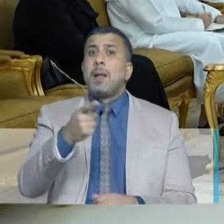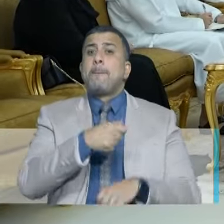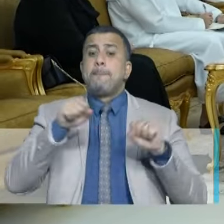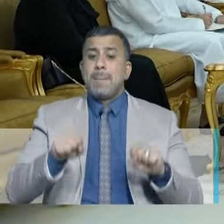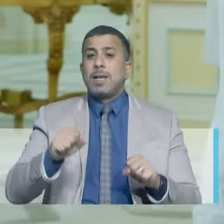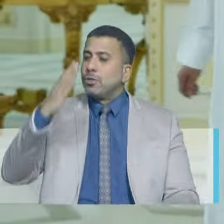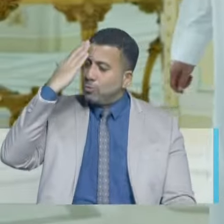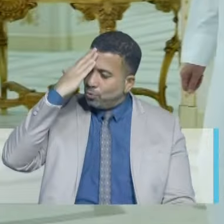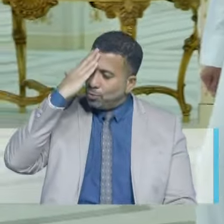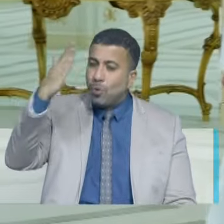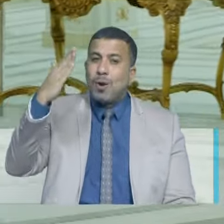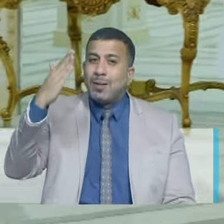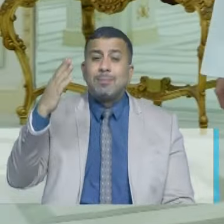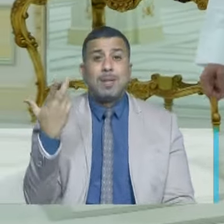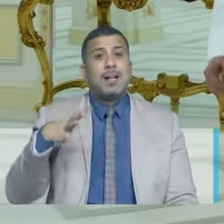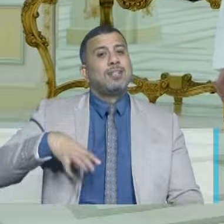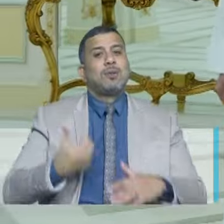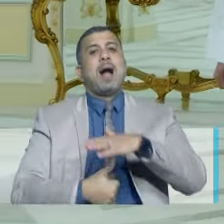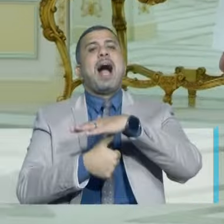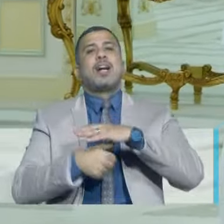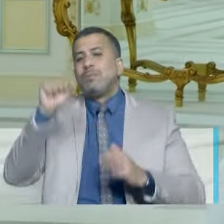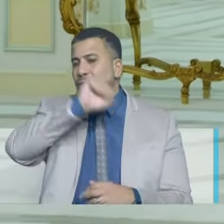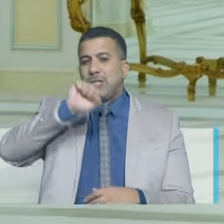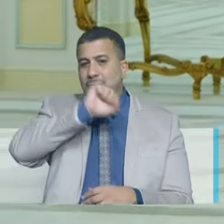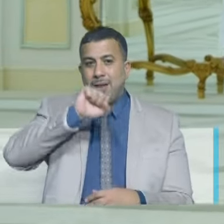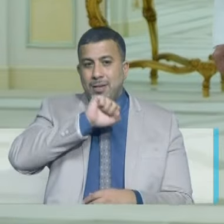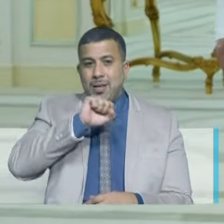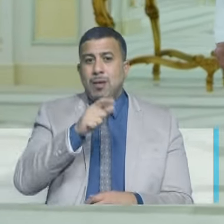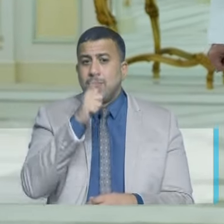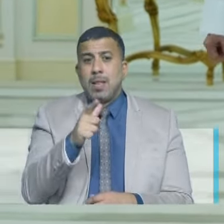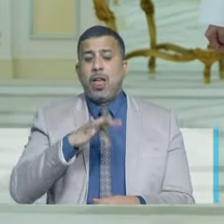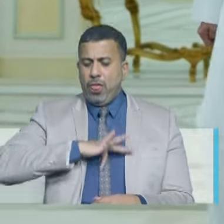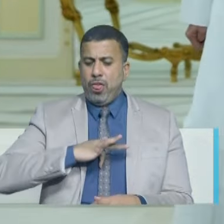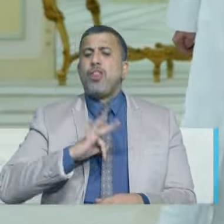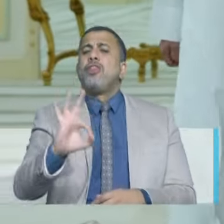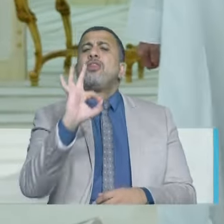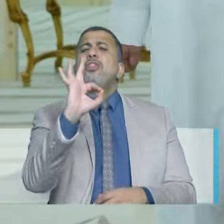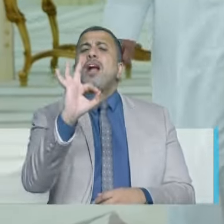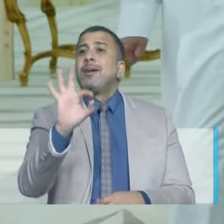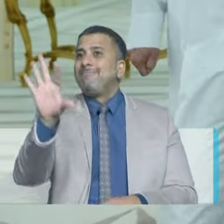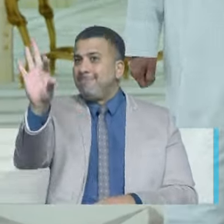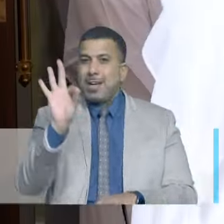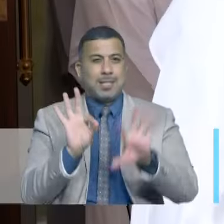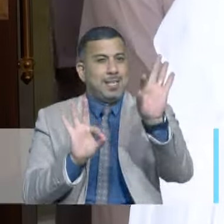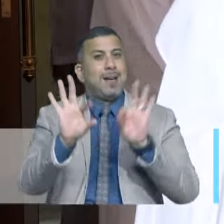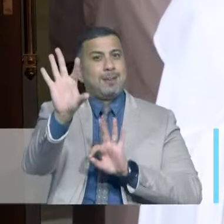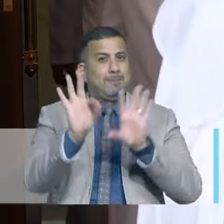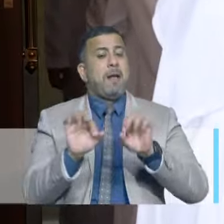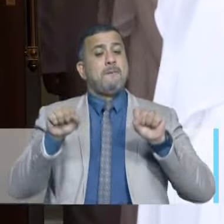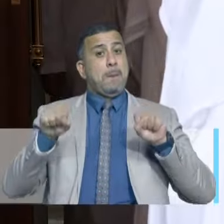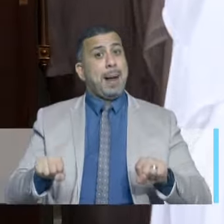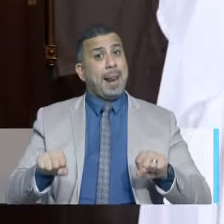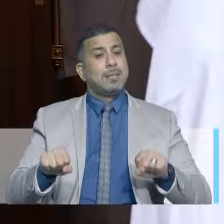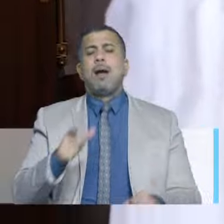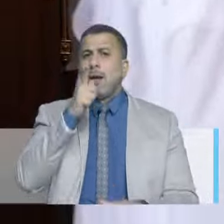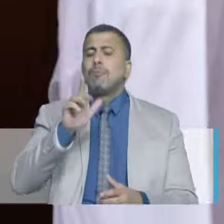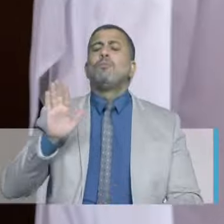المجلس شكرهم وامتنانهم الى صاحب سمو حاكم الشارقه على الثقه الغاليه لاختيارهم في المجلس معاهدين